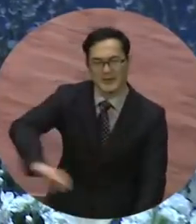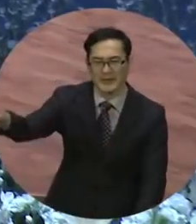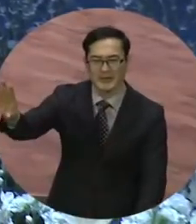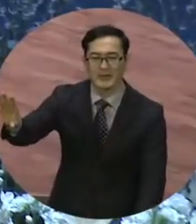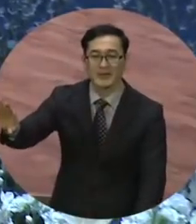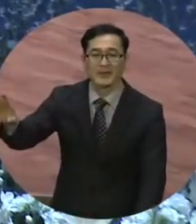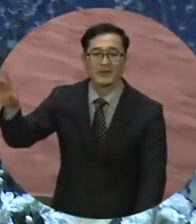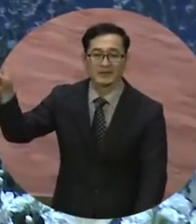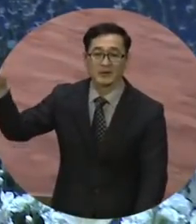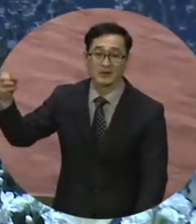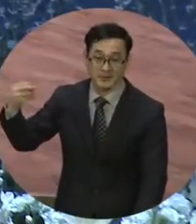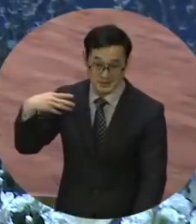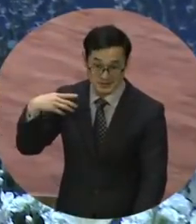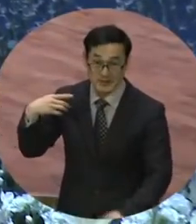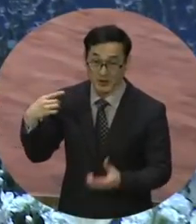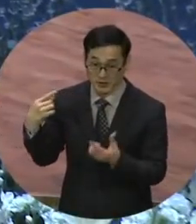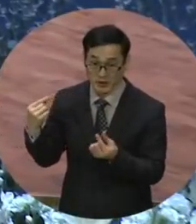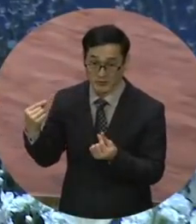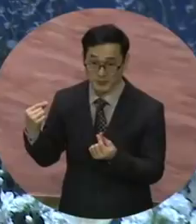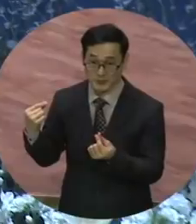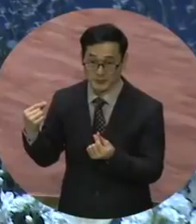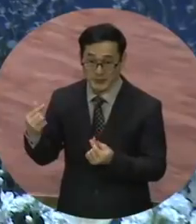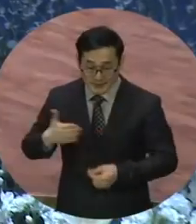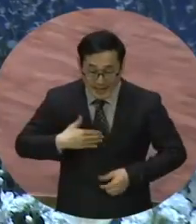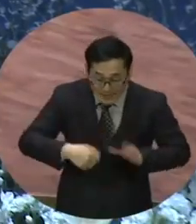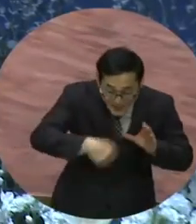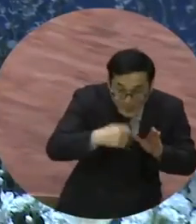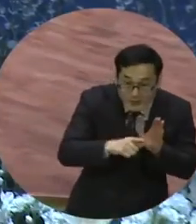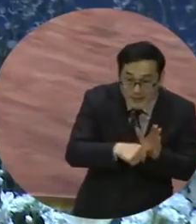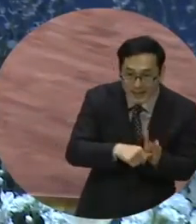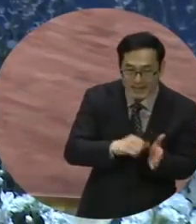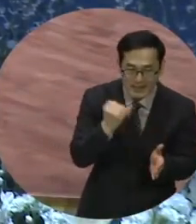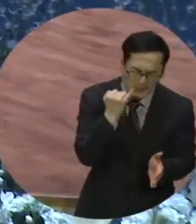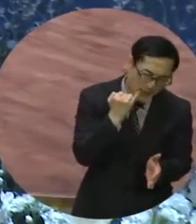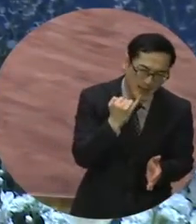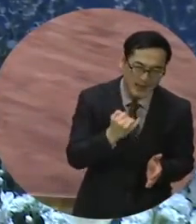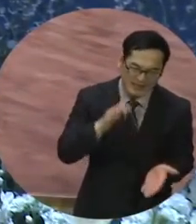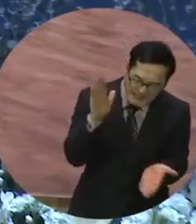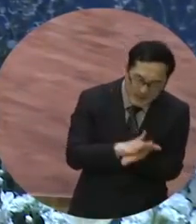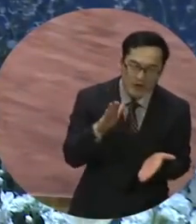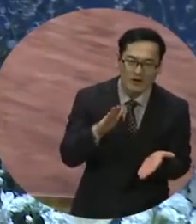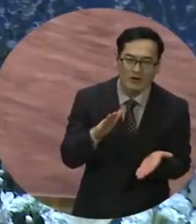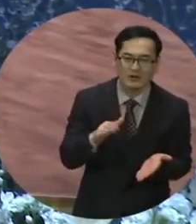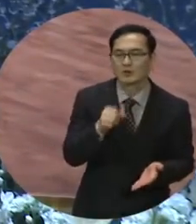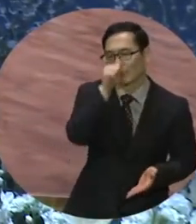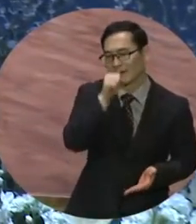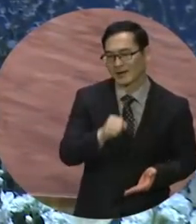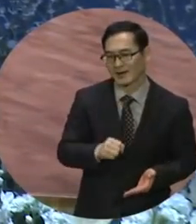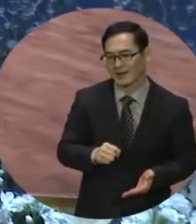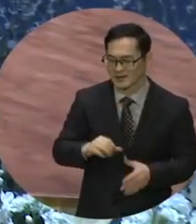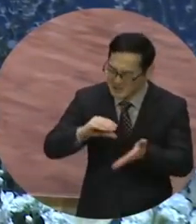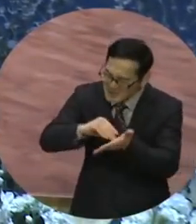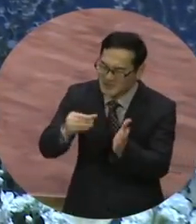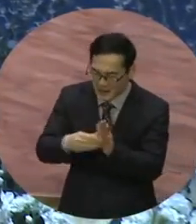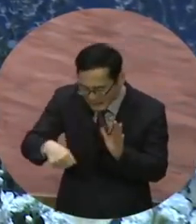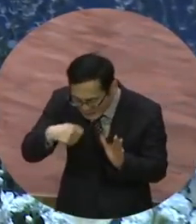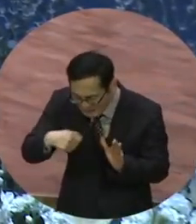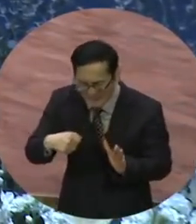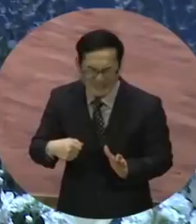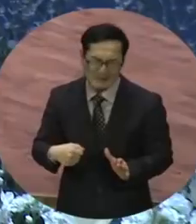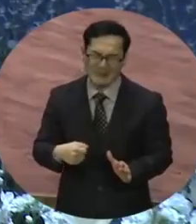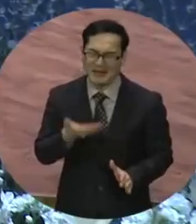저는 이 음식을 먹어도요, 짜든지 뜨겁든지 이래지 무지근한 거 싫어해요.